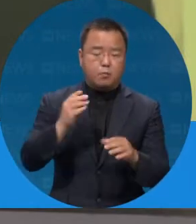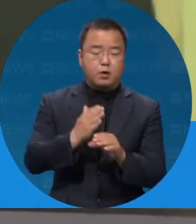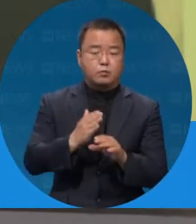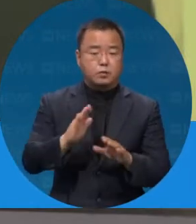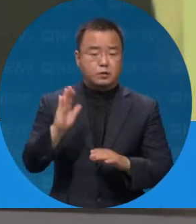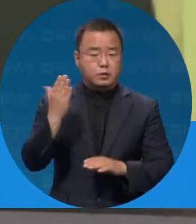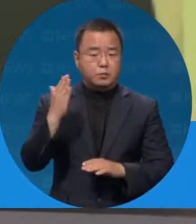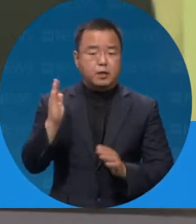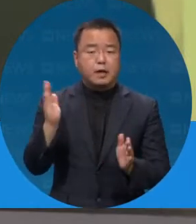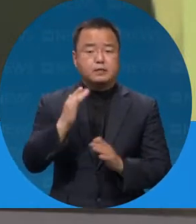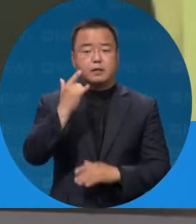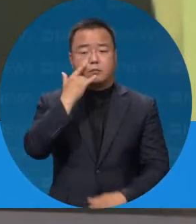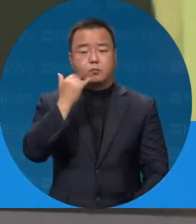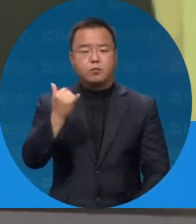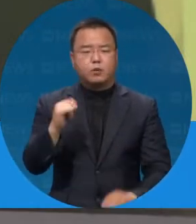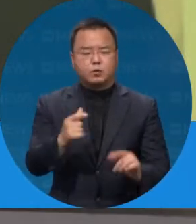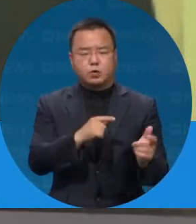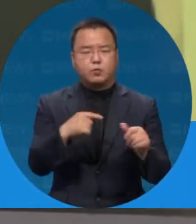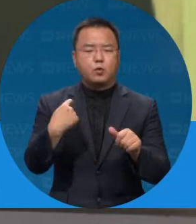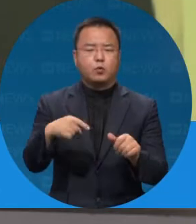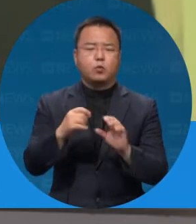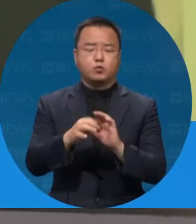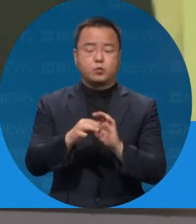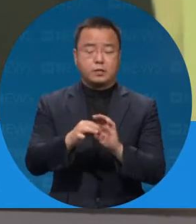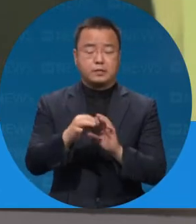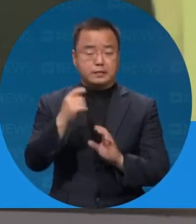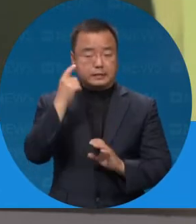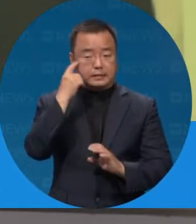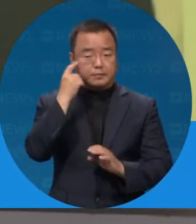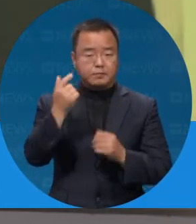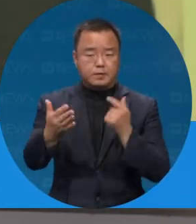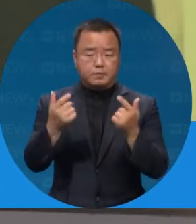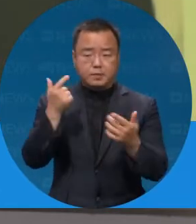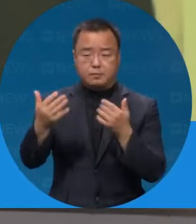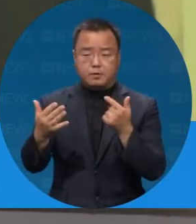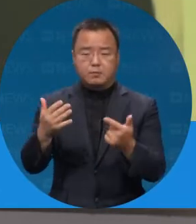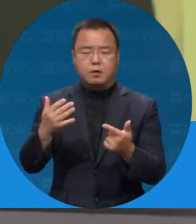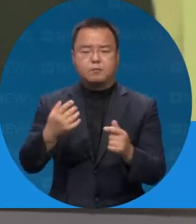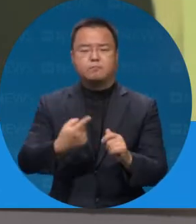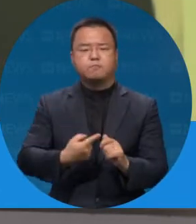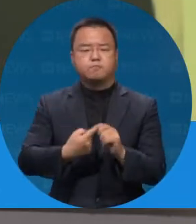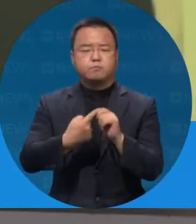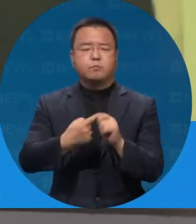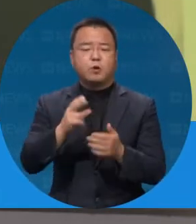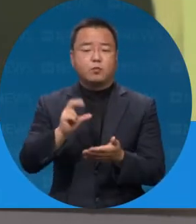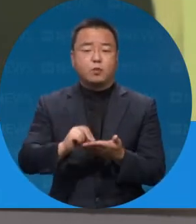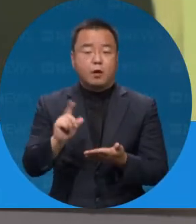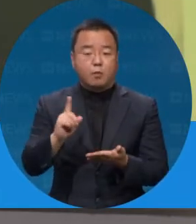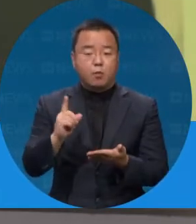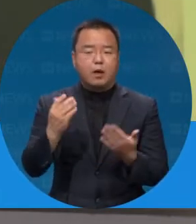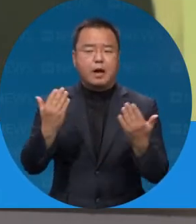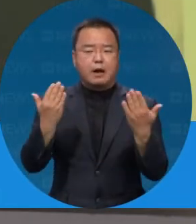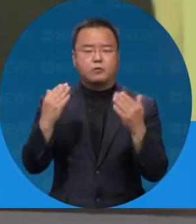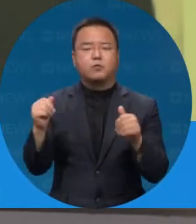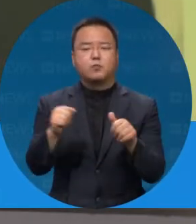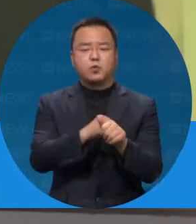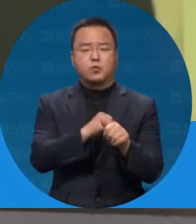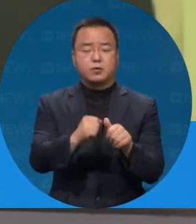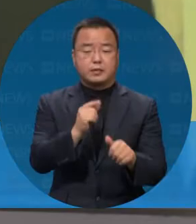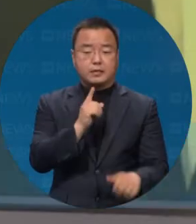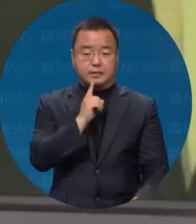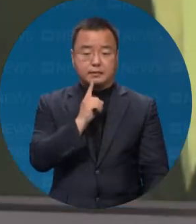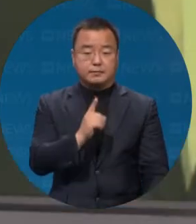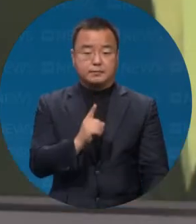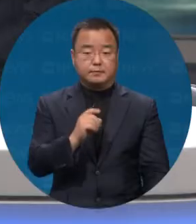주체들의 의식을 조사 해 봤더니 학교폭력의 가장 시급한 교육 현안 으로 나타났습니다 서진석 기자 자세히